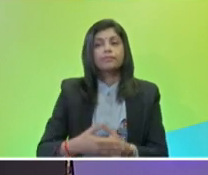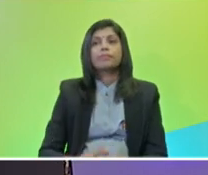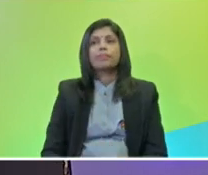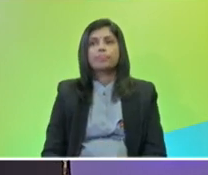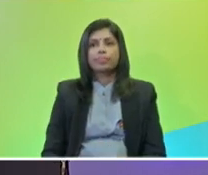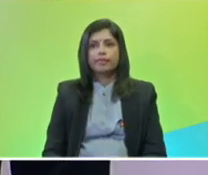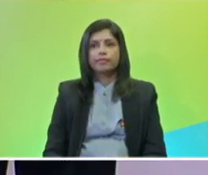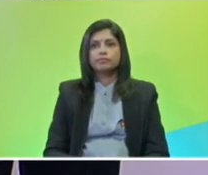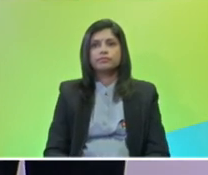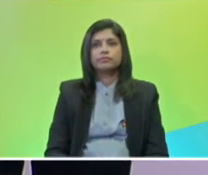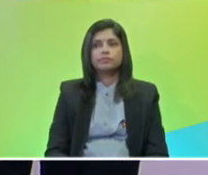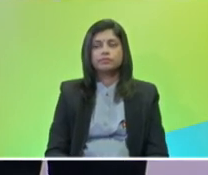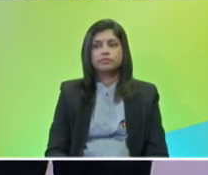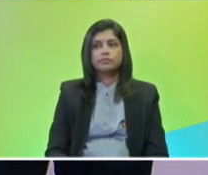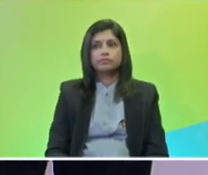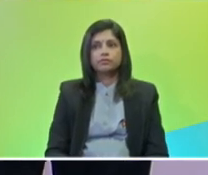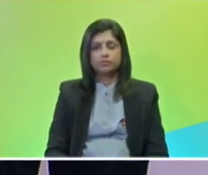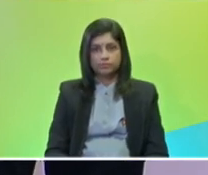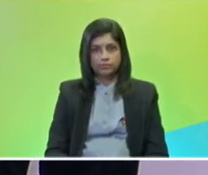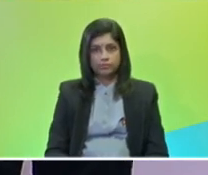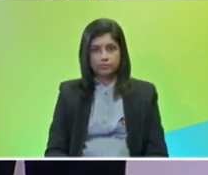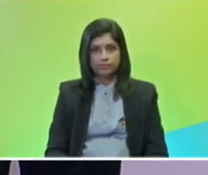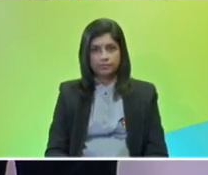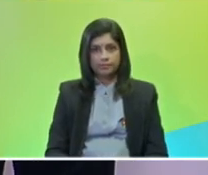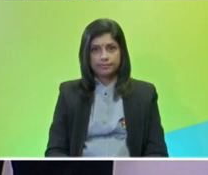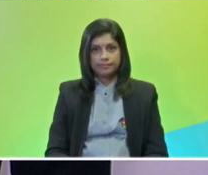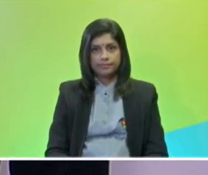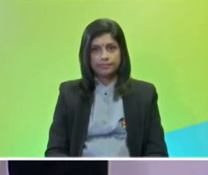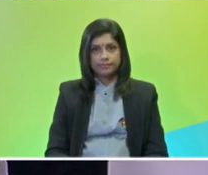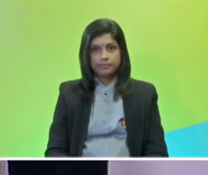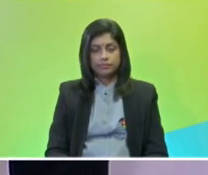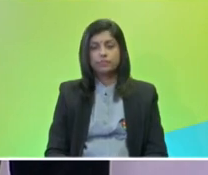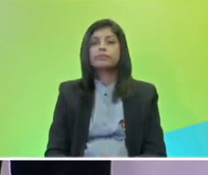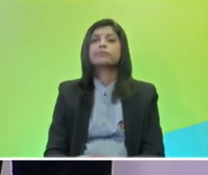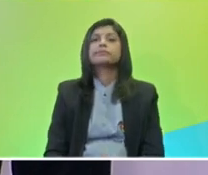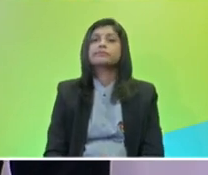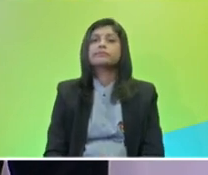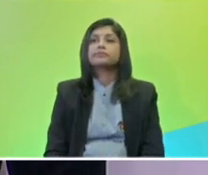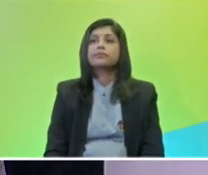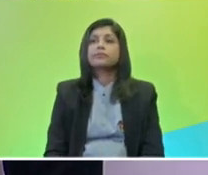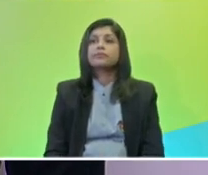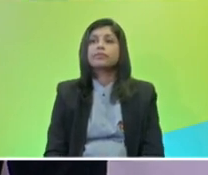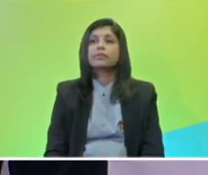boleh itulah dia murid-murid kan disini